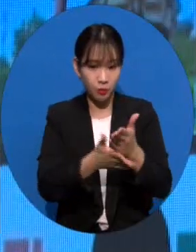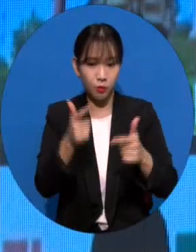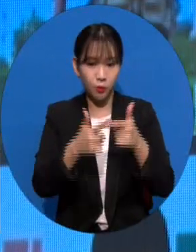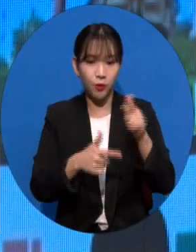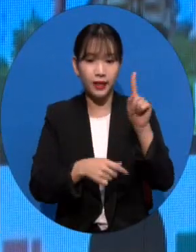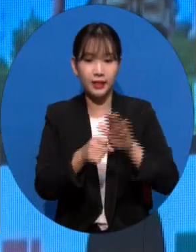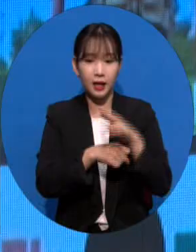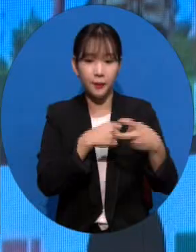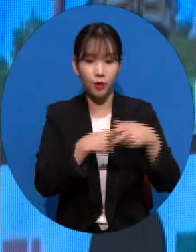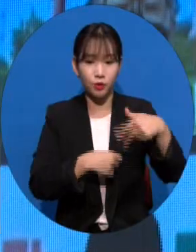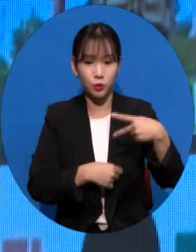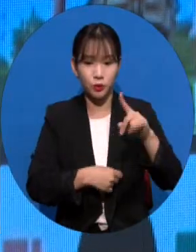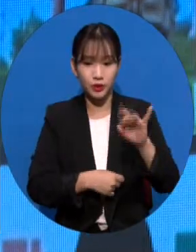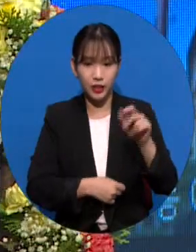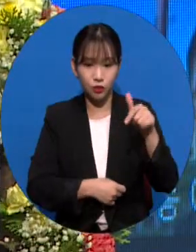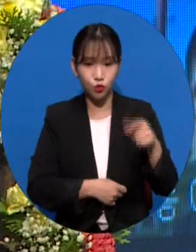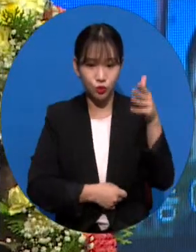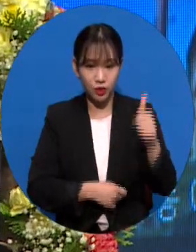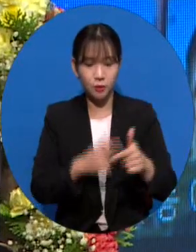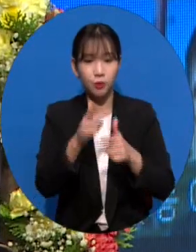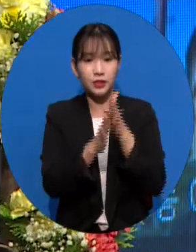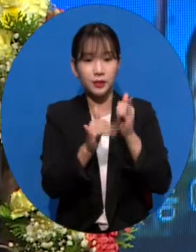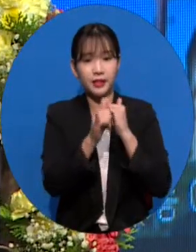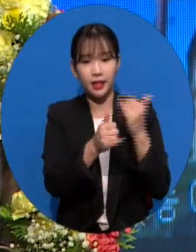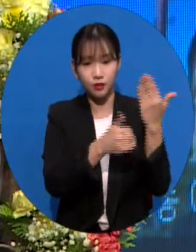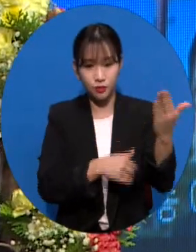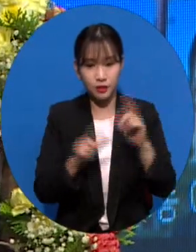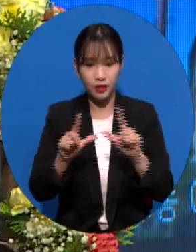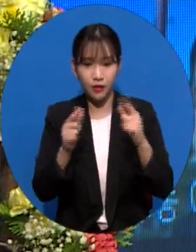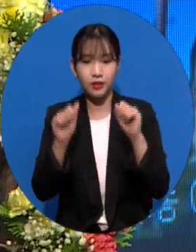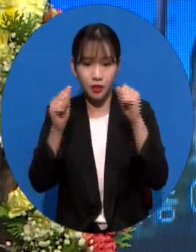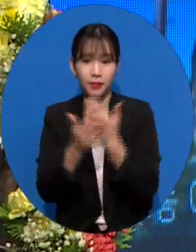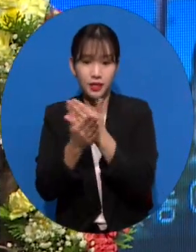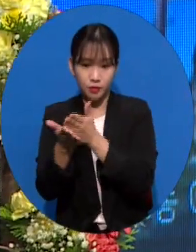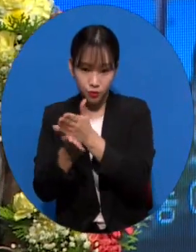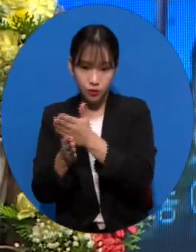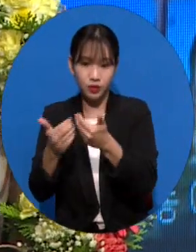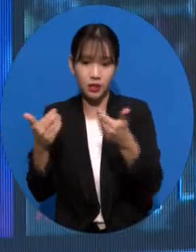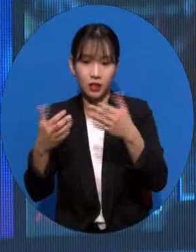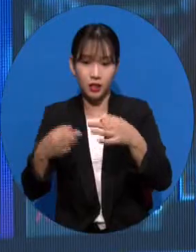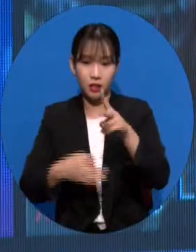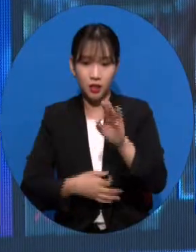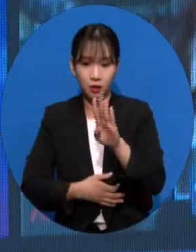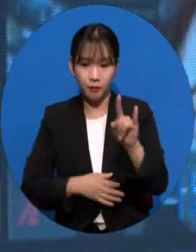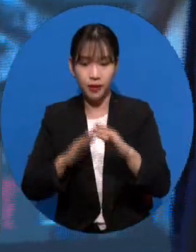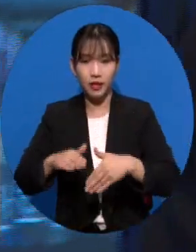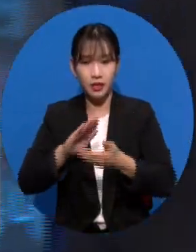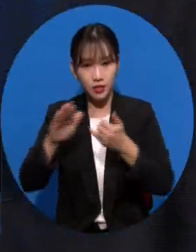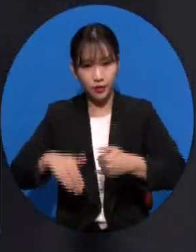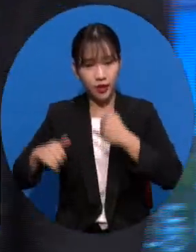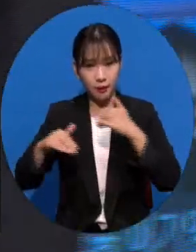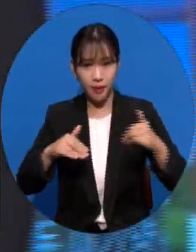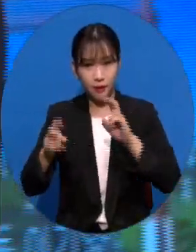목포 한사랑병원 조생구 원장에게 목포 시민회상을, 생활체육 증진 부문에서 고 김영배 전 남해